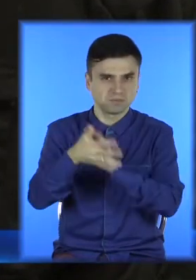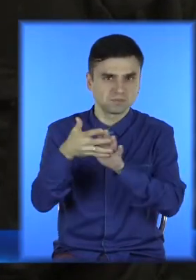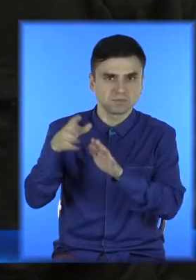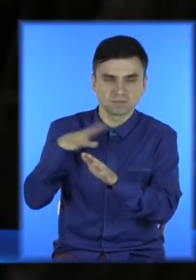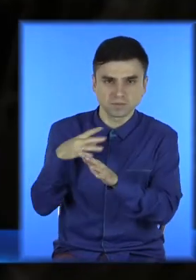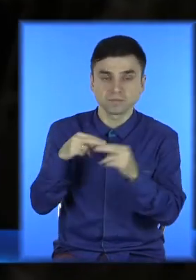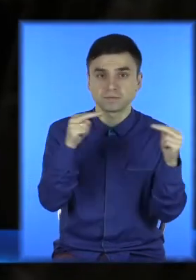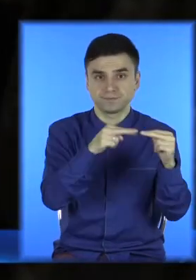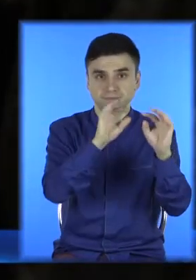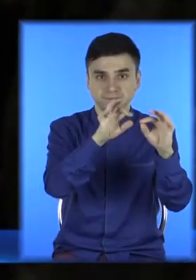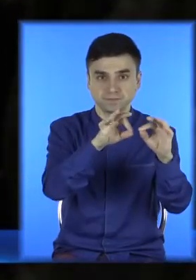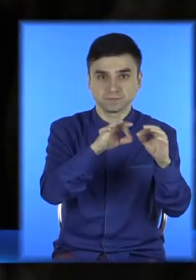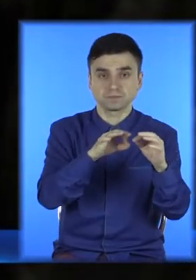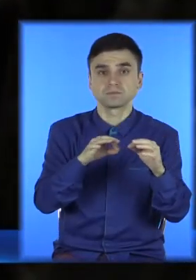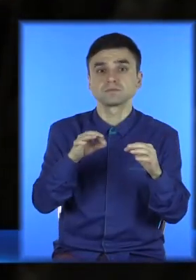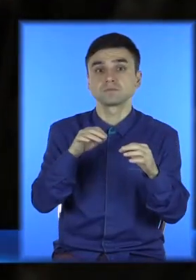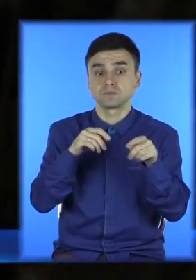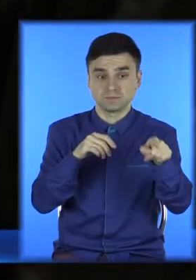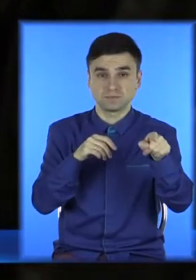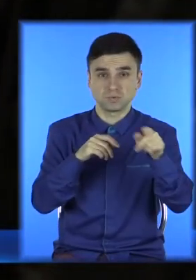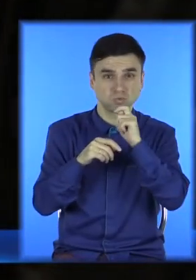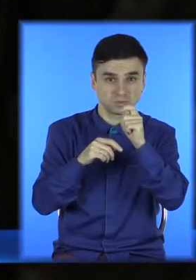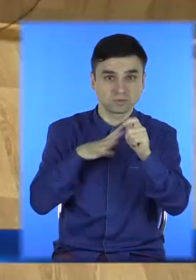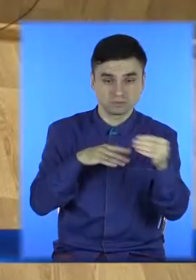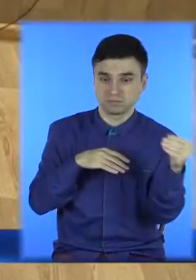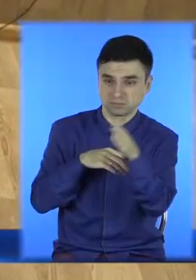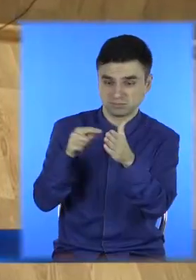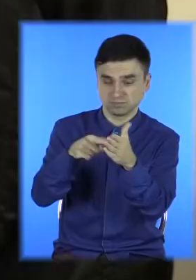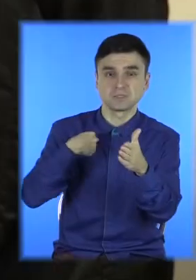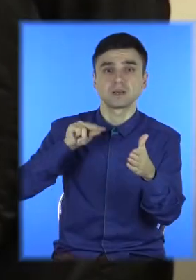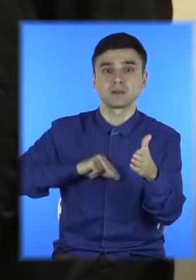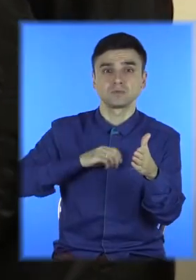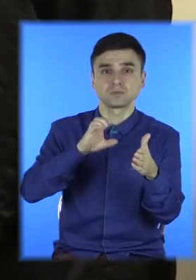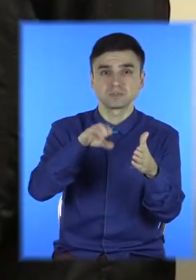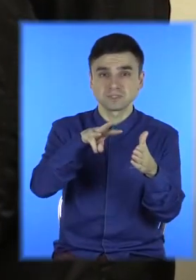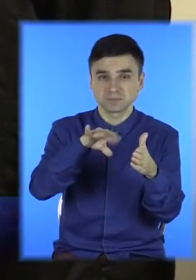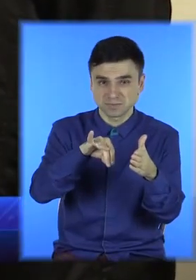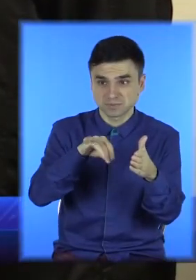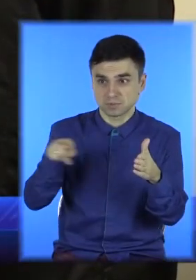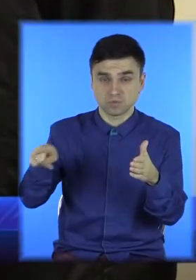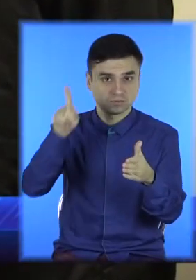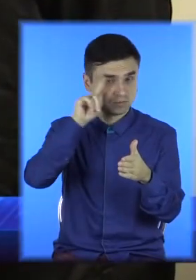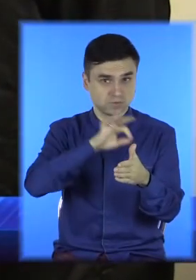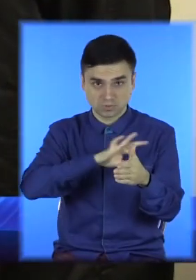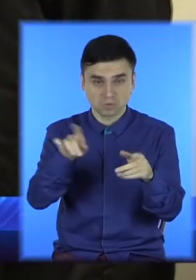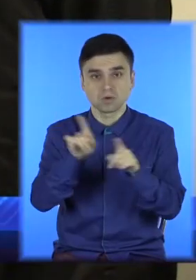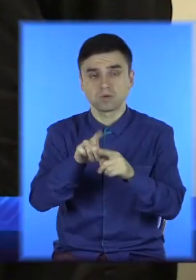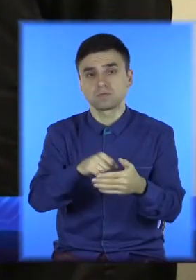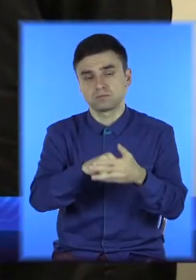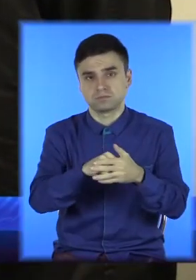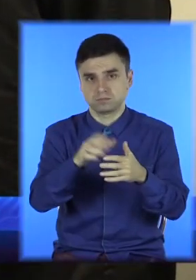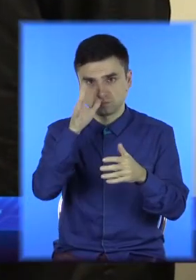працівника ЗМІ. Тому той знав, кого б'є і кому погрожує. Чоловік сказав, що ми